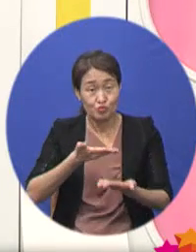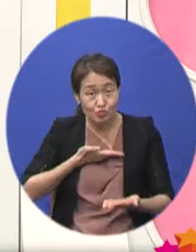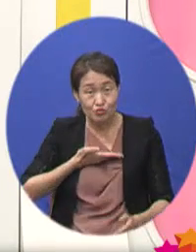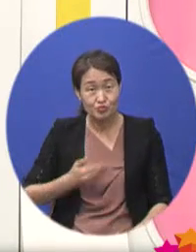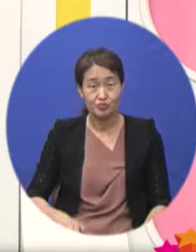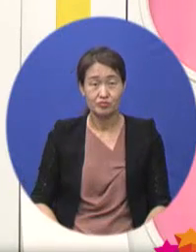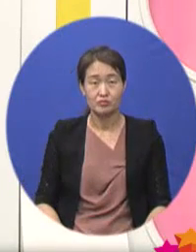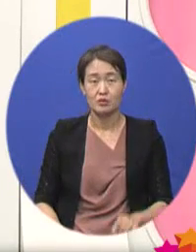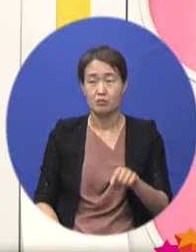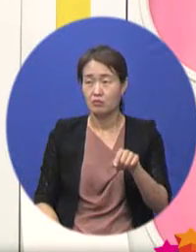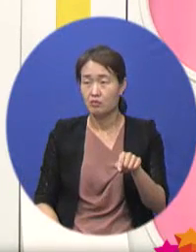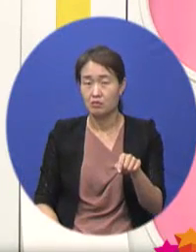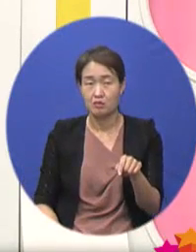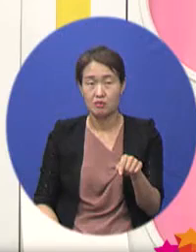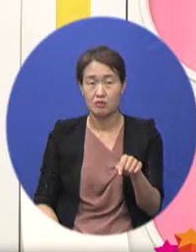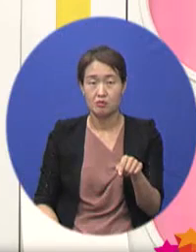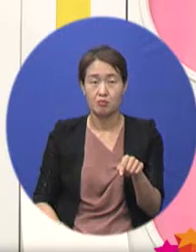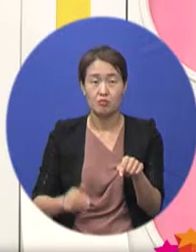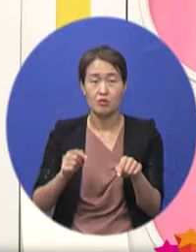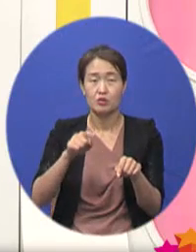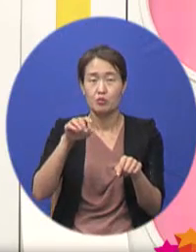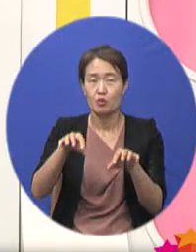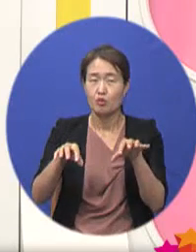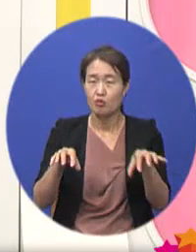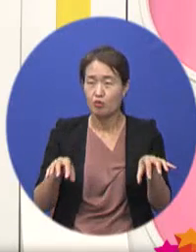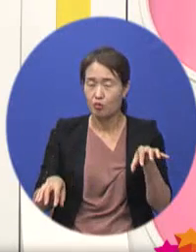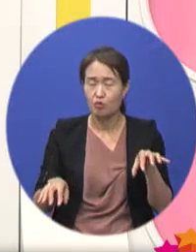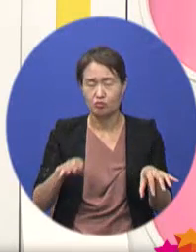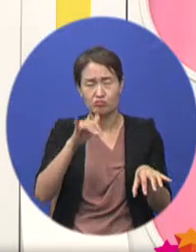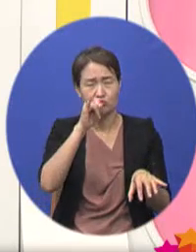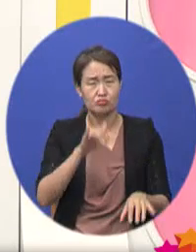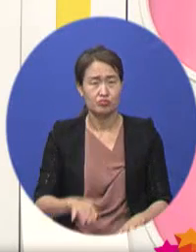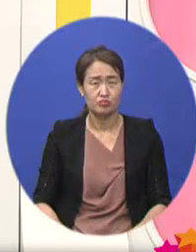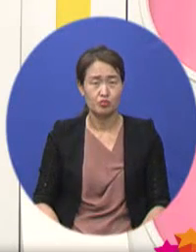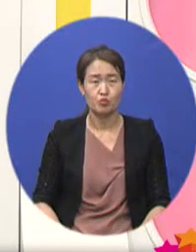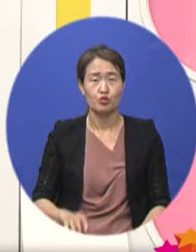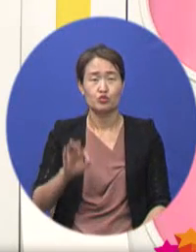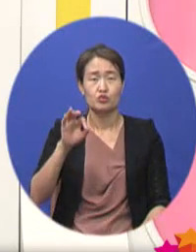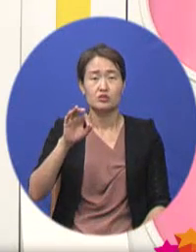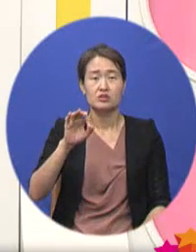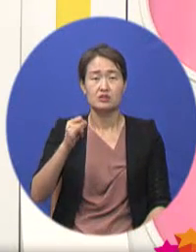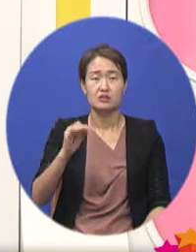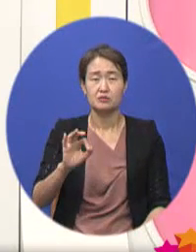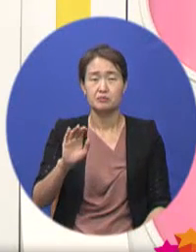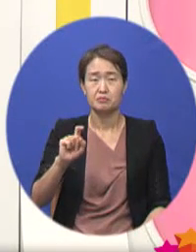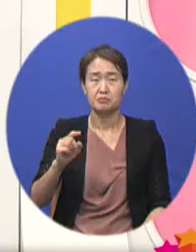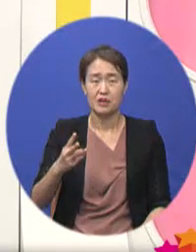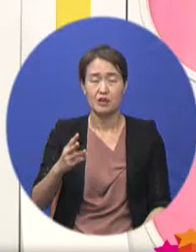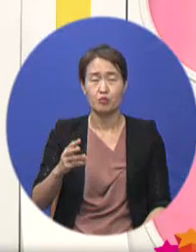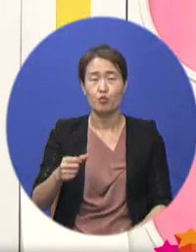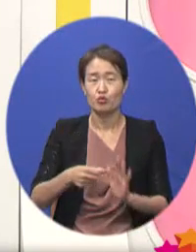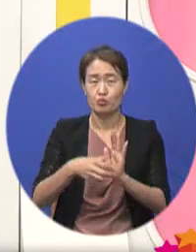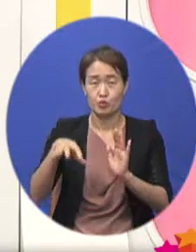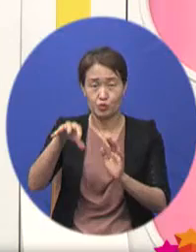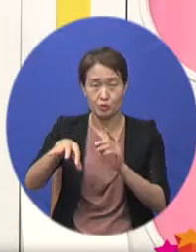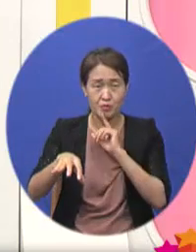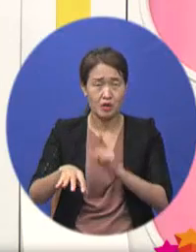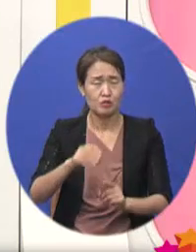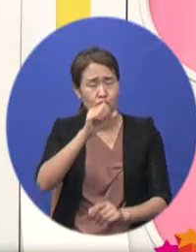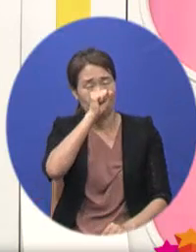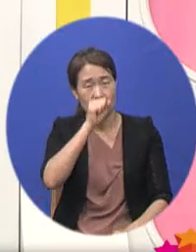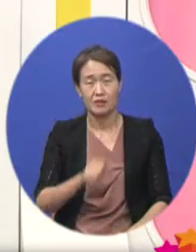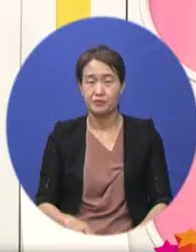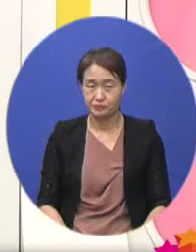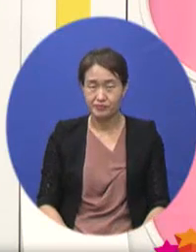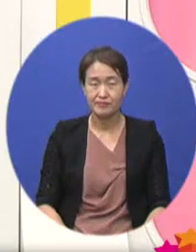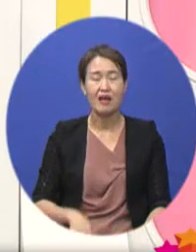하구 쪽이라든지 음파 유원지. 예, 음파 유원지도 유명해요. 음파 유원지요. 예. 너무 좋아요. 예, 네, 너무 좋아요.